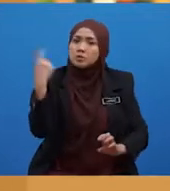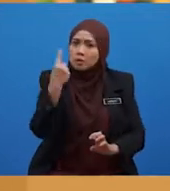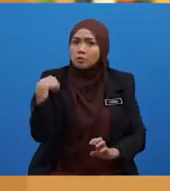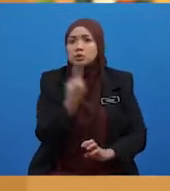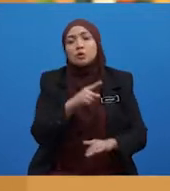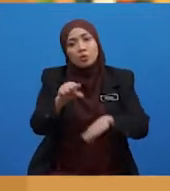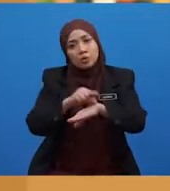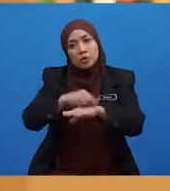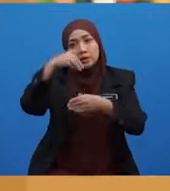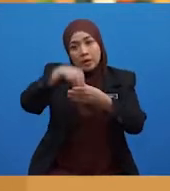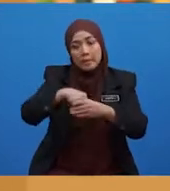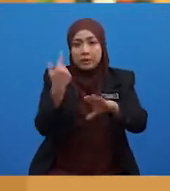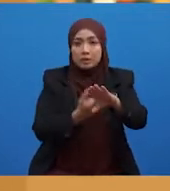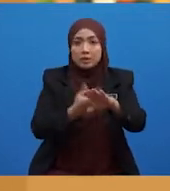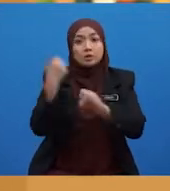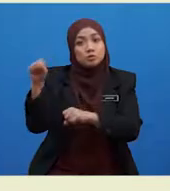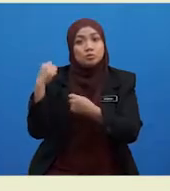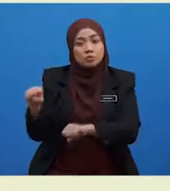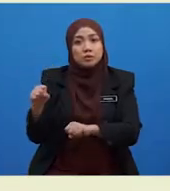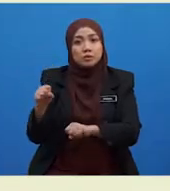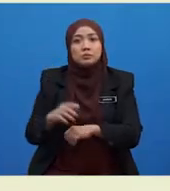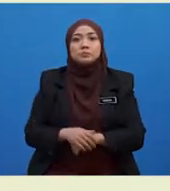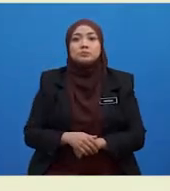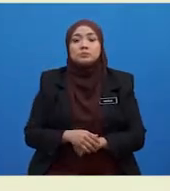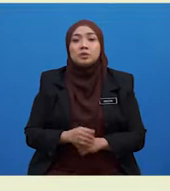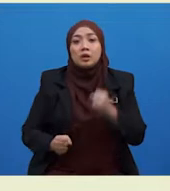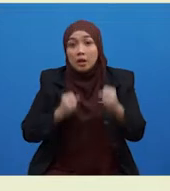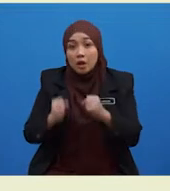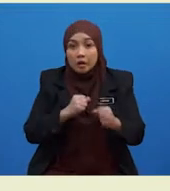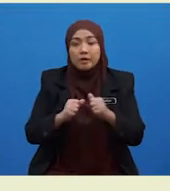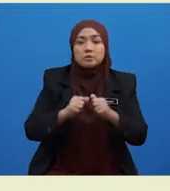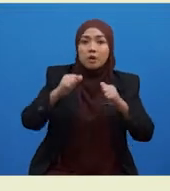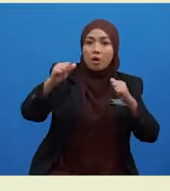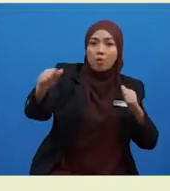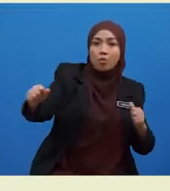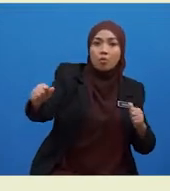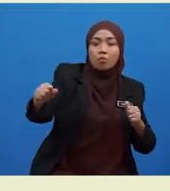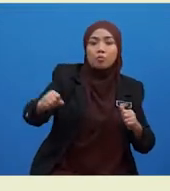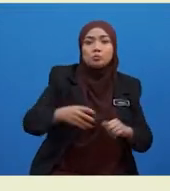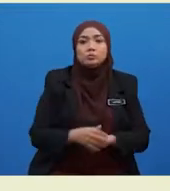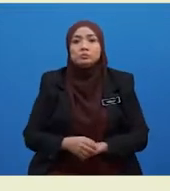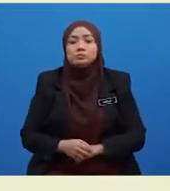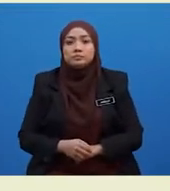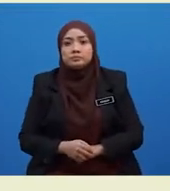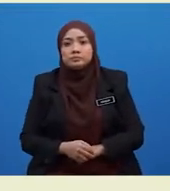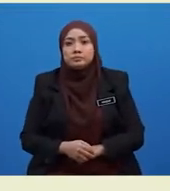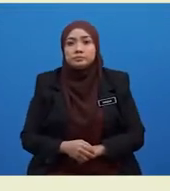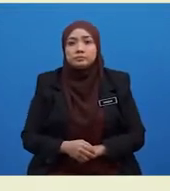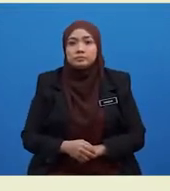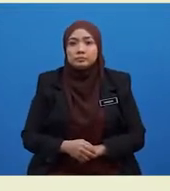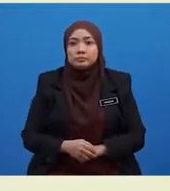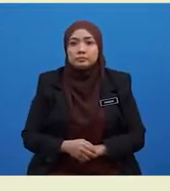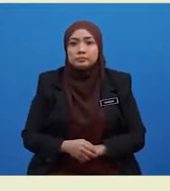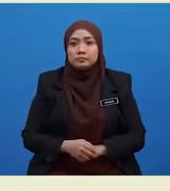digunakan dalam latihan sukan adalah laran jarak jauh perlahan, iaitu long slow distance